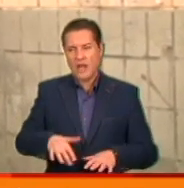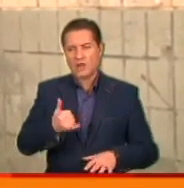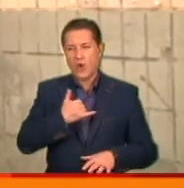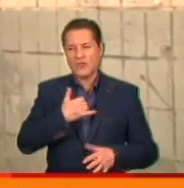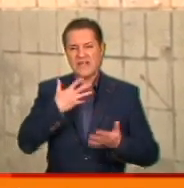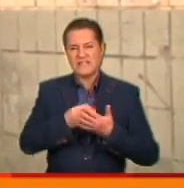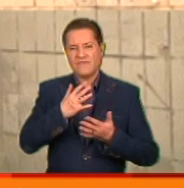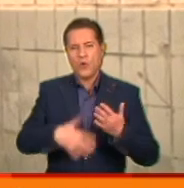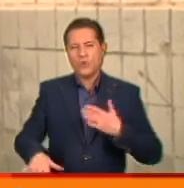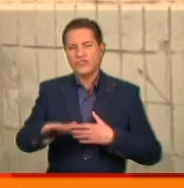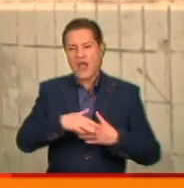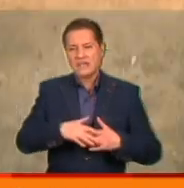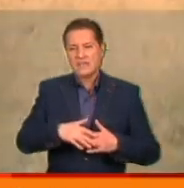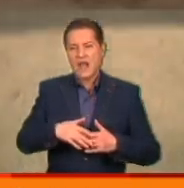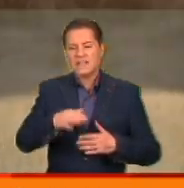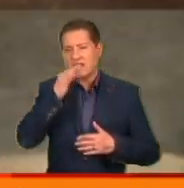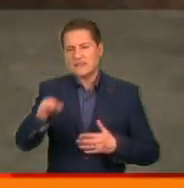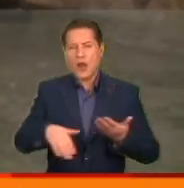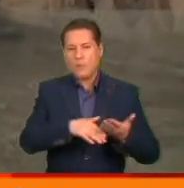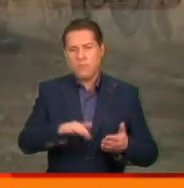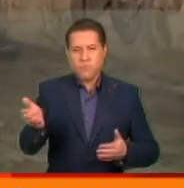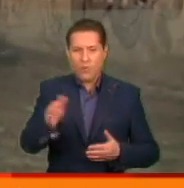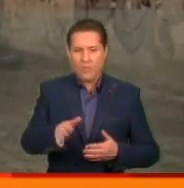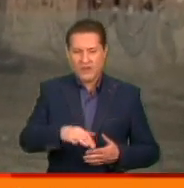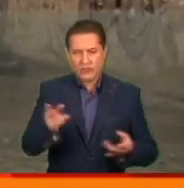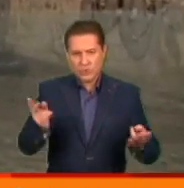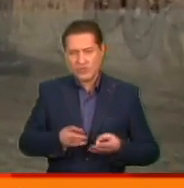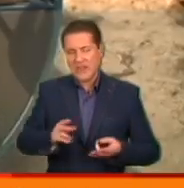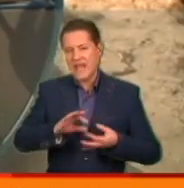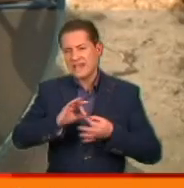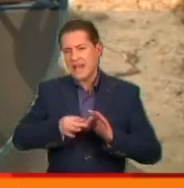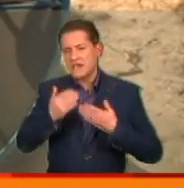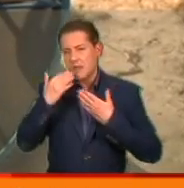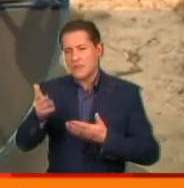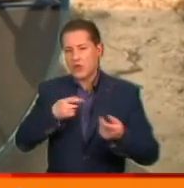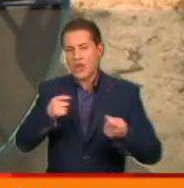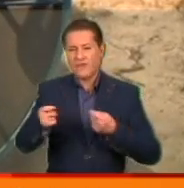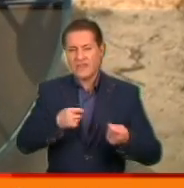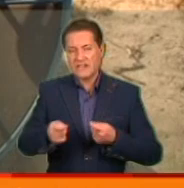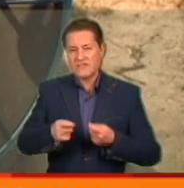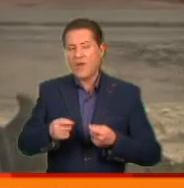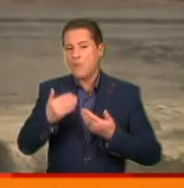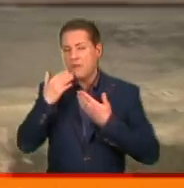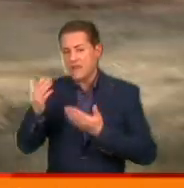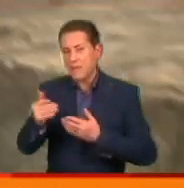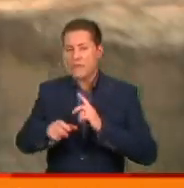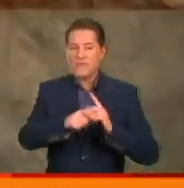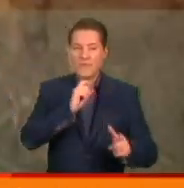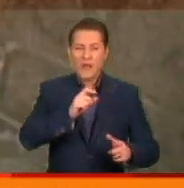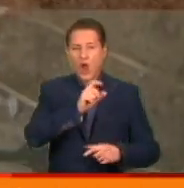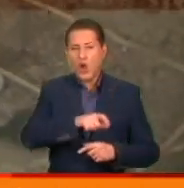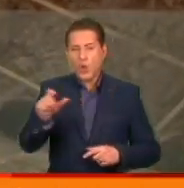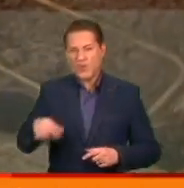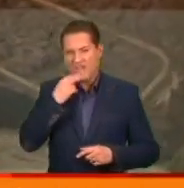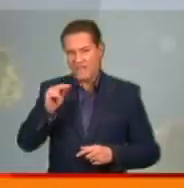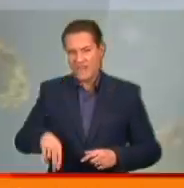У нас свій участок, а ми допомогу прийшли. Детальніше, кажуть, запитуйте в керівництва. Питаємо. Відповідають. Люди винні